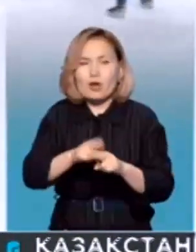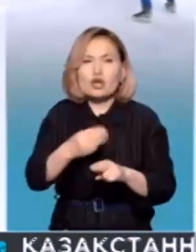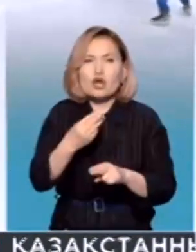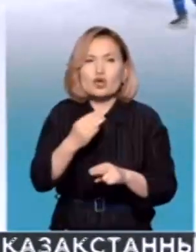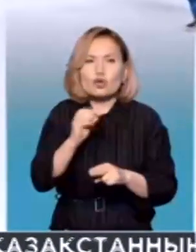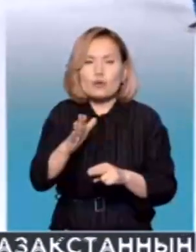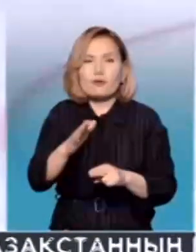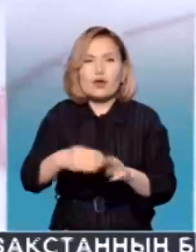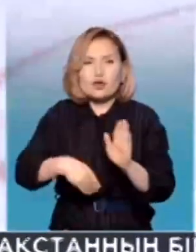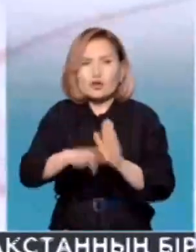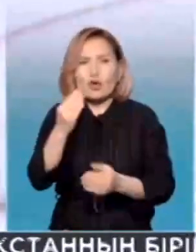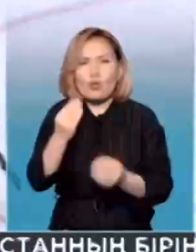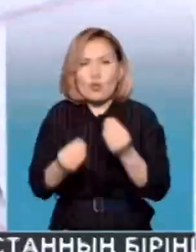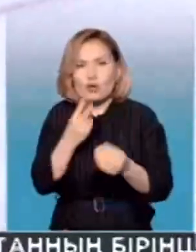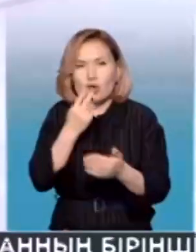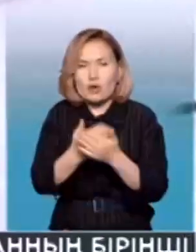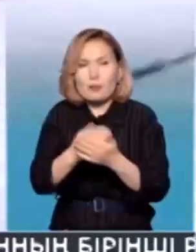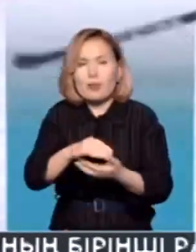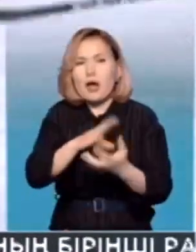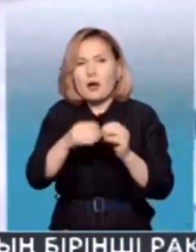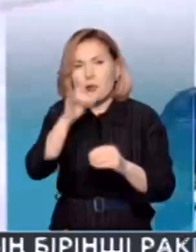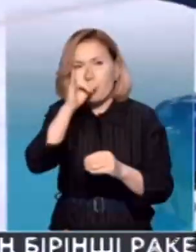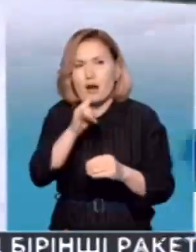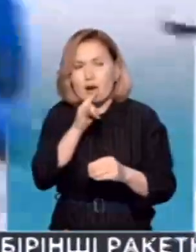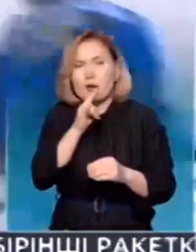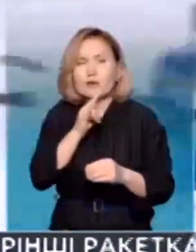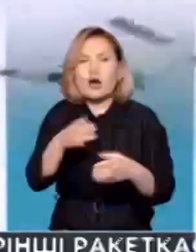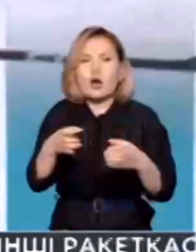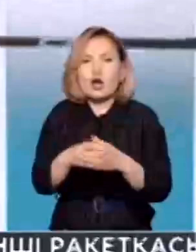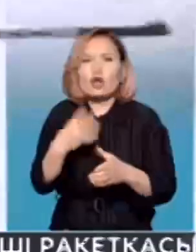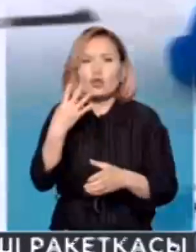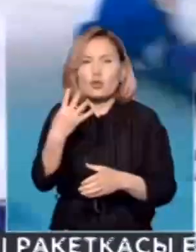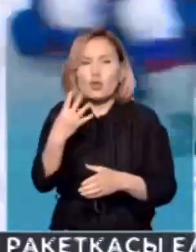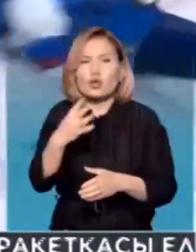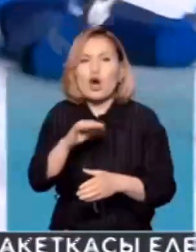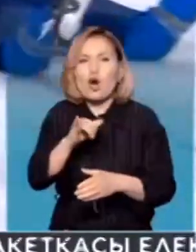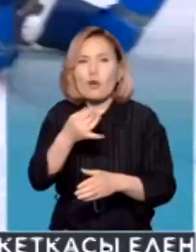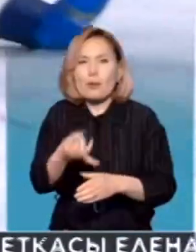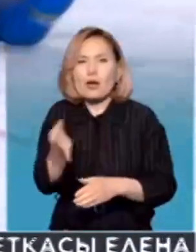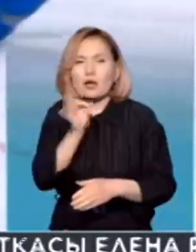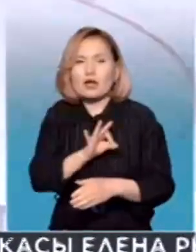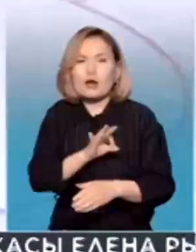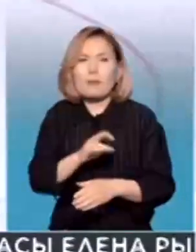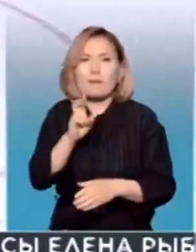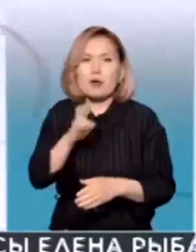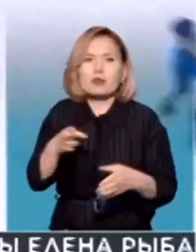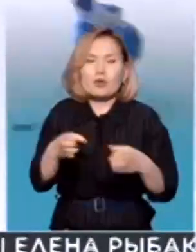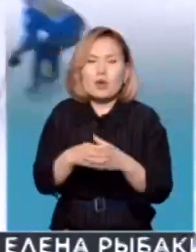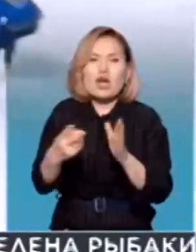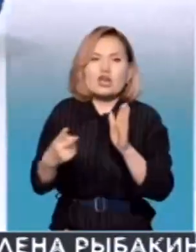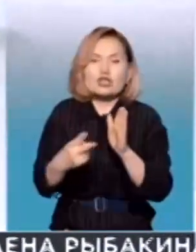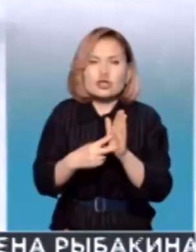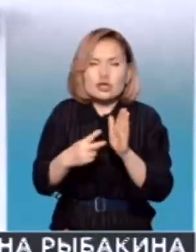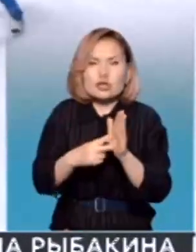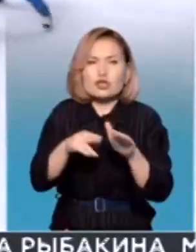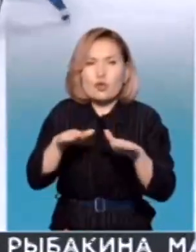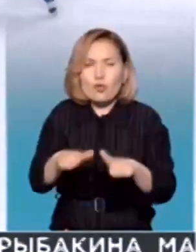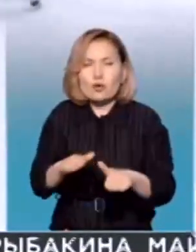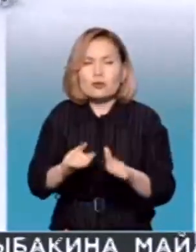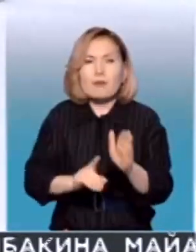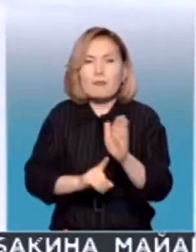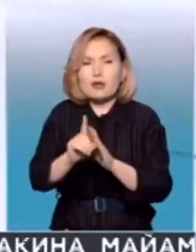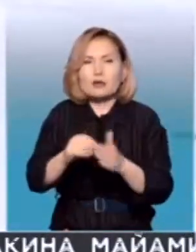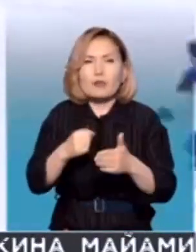ойыншы танылды. Нәтижесінде Қазақстан құрамасы 4 ұпай жинап Б тобындағы соңғы 7-ші орыннан 6-шы орынға